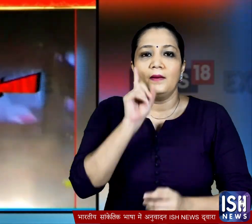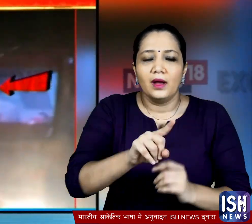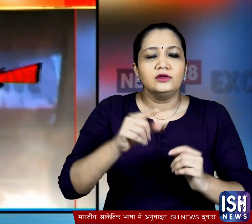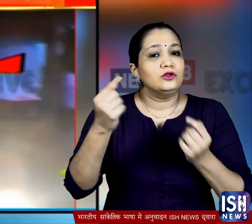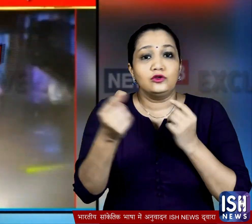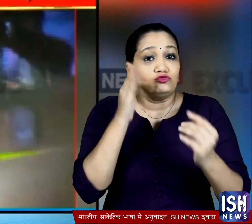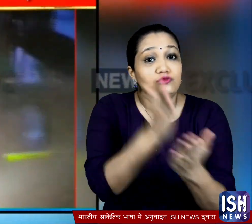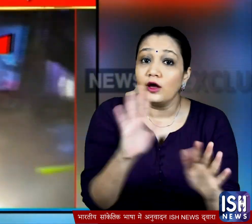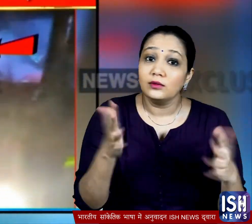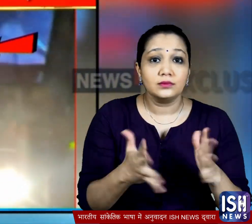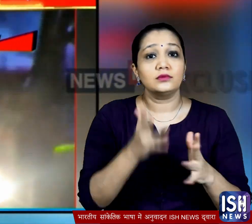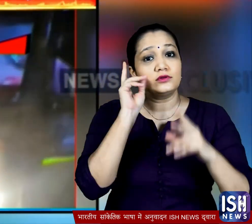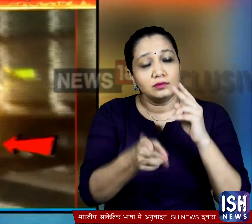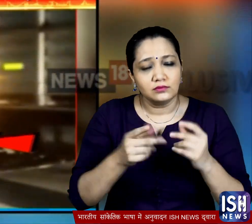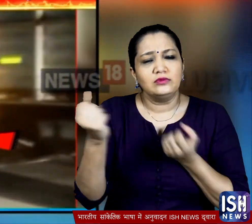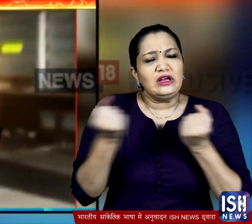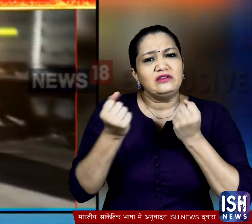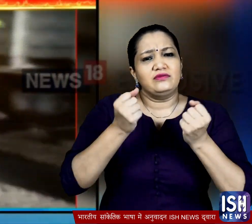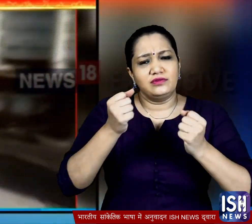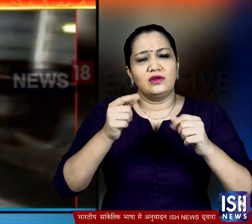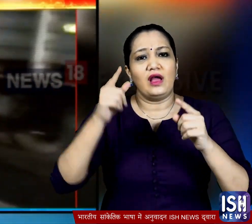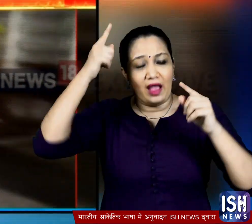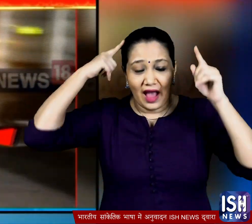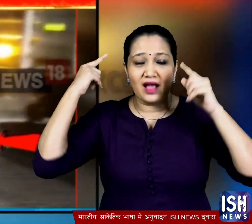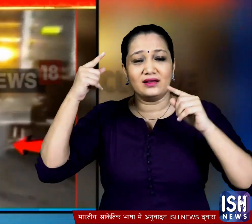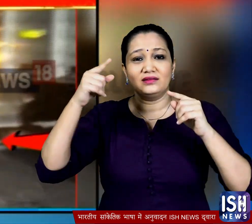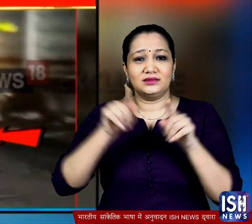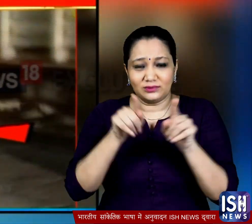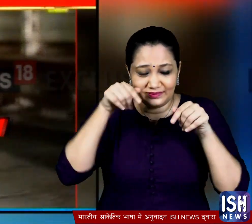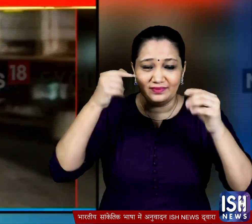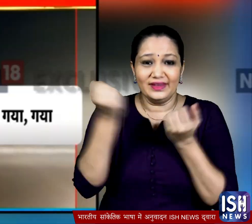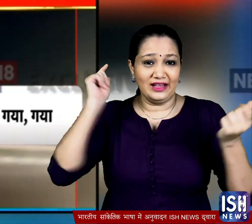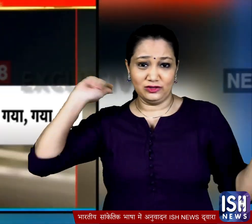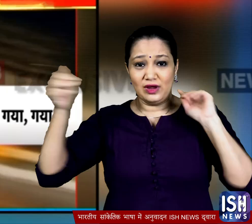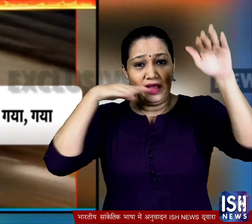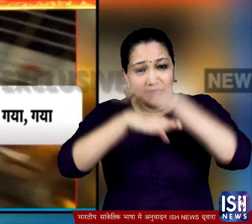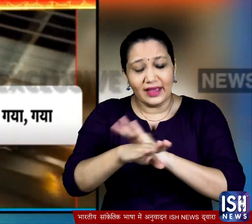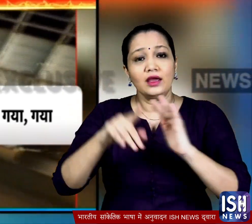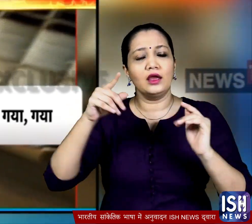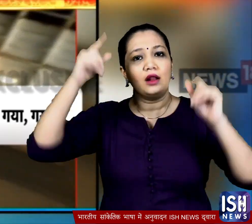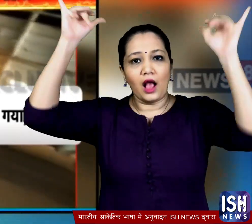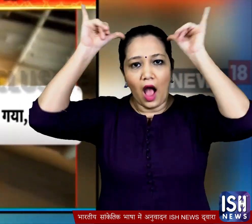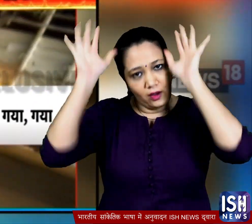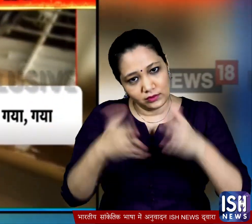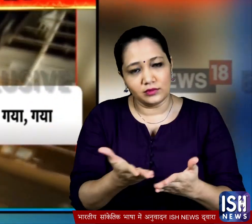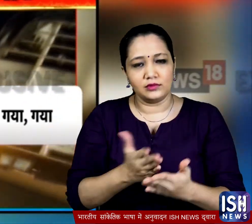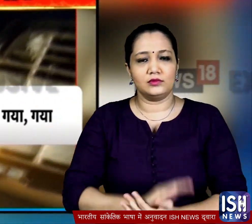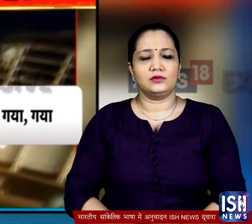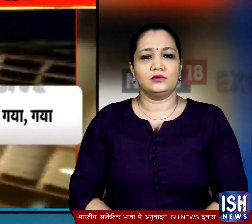लेकिन इस पर भी ड्राइवर ने उसे नहीं रोका। बताया गया कि इसी ट्रक में गायों को भरकर ले जाया जा रहा था।